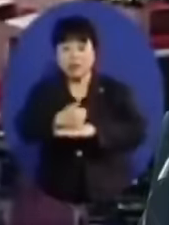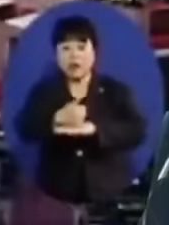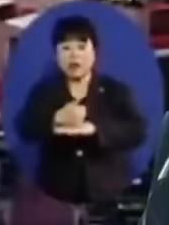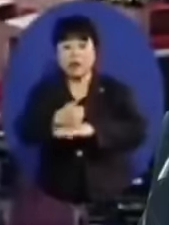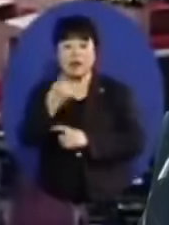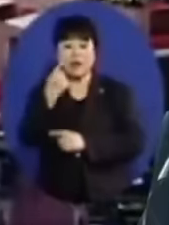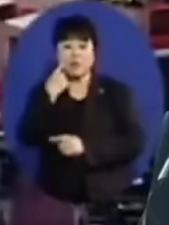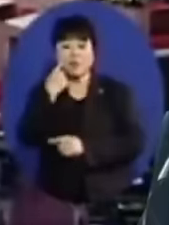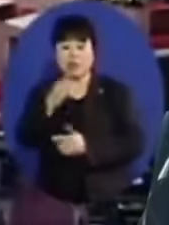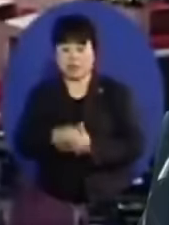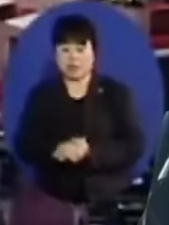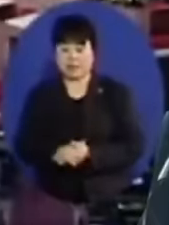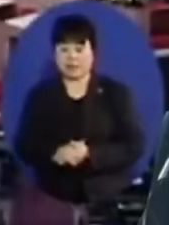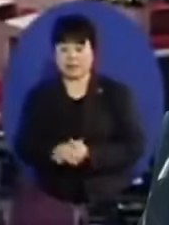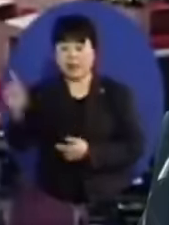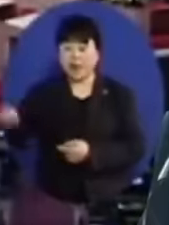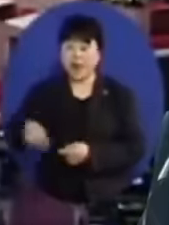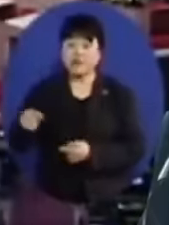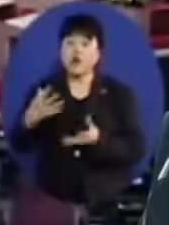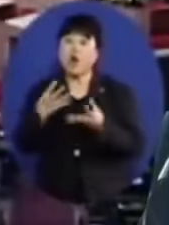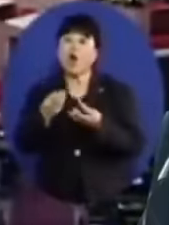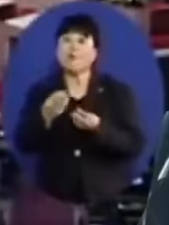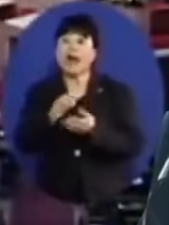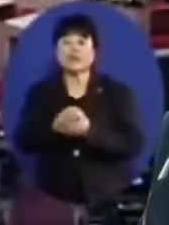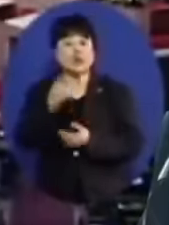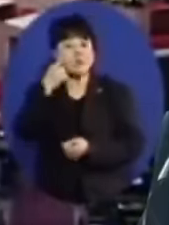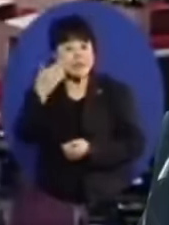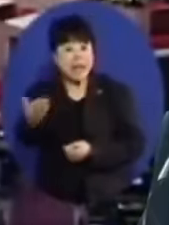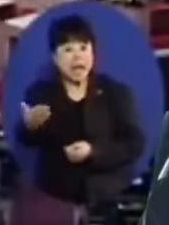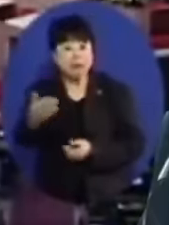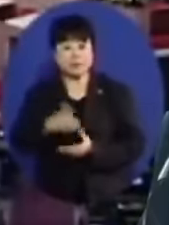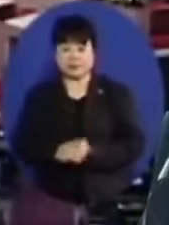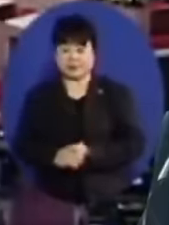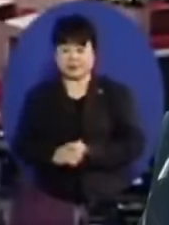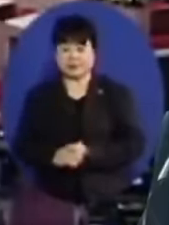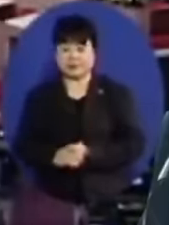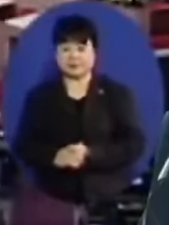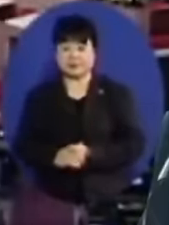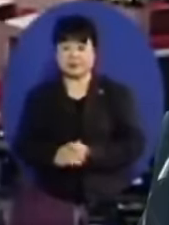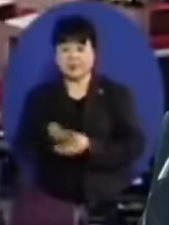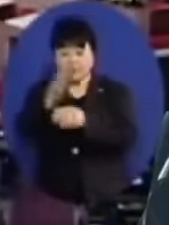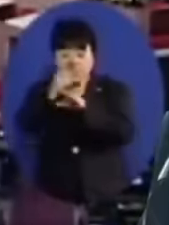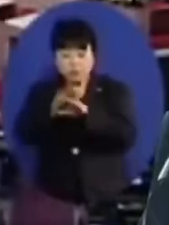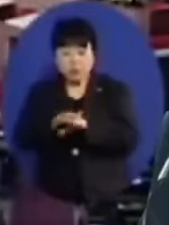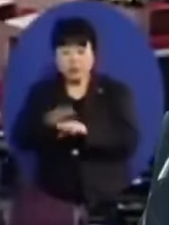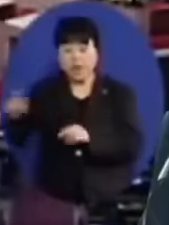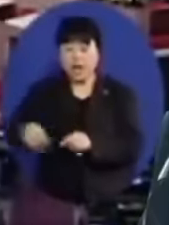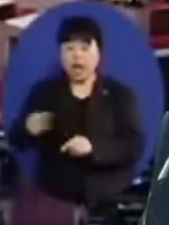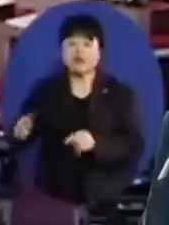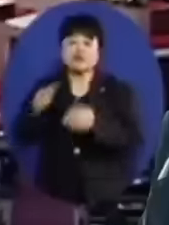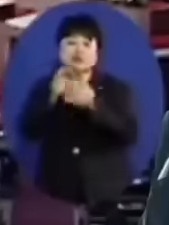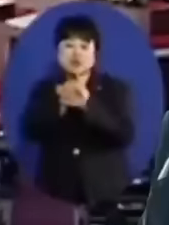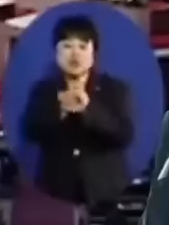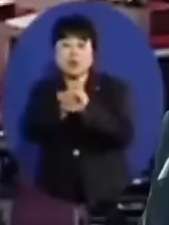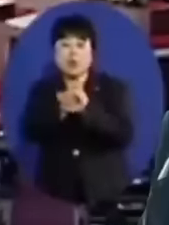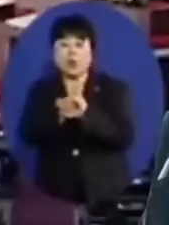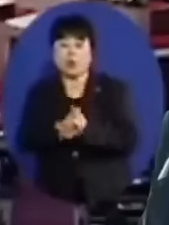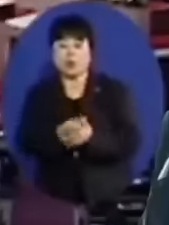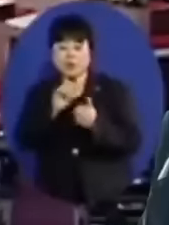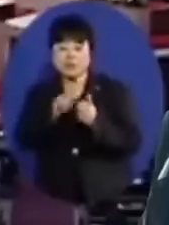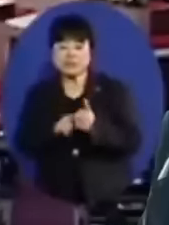있는데 설문조사에 하루에 얼마나 기도하는가라는 항목이 있었는데 한국교회 성도들의 하루 기도 평균